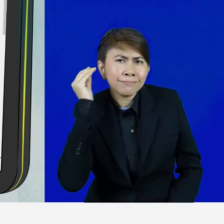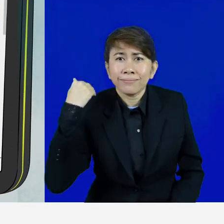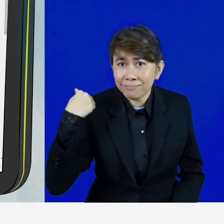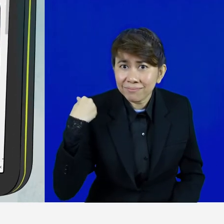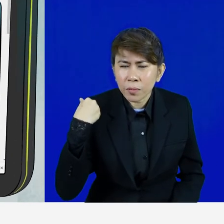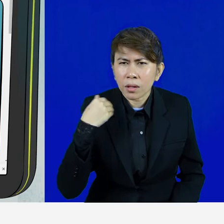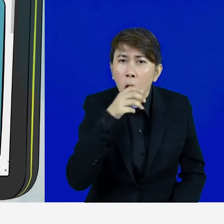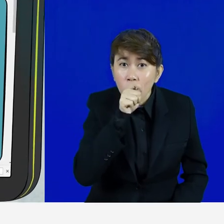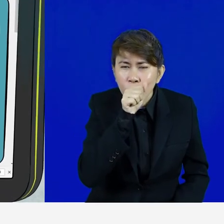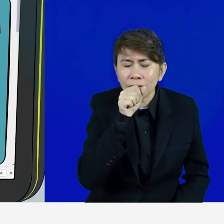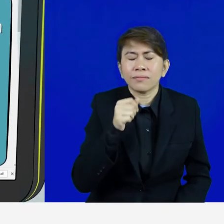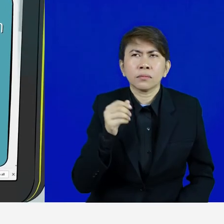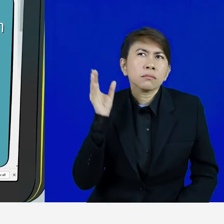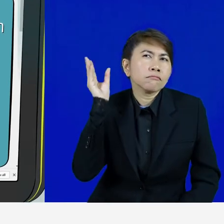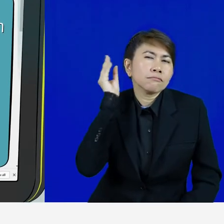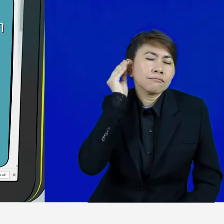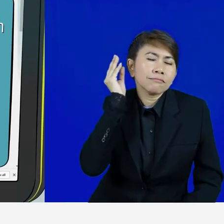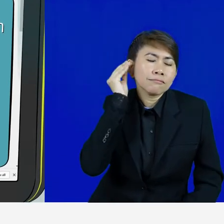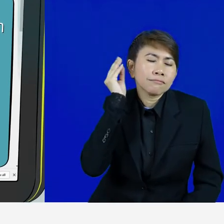นุษย์ได้ยินได้ลองฟังมา